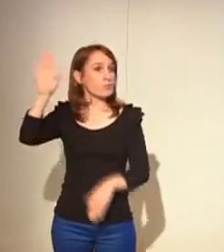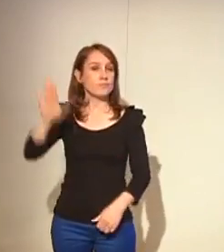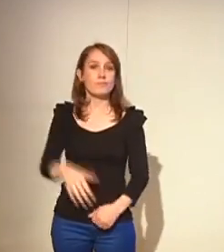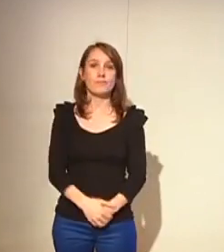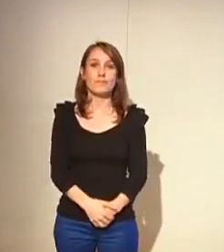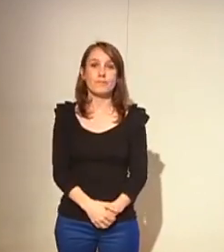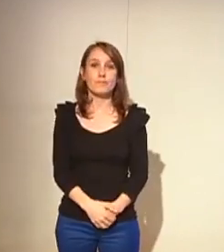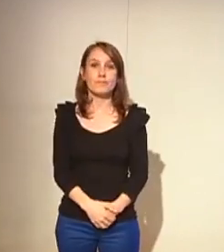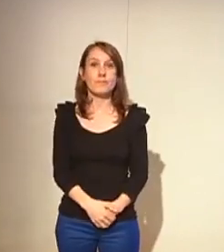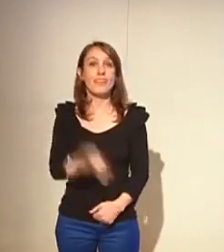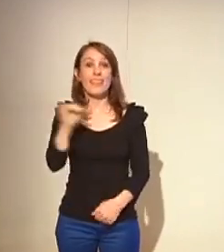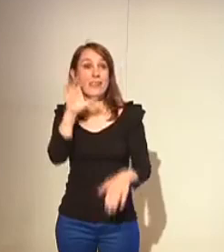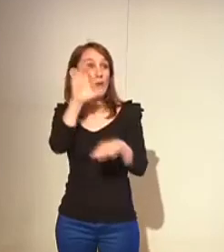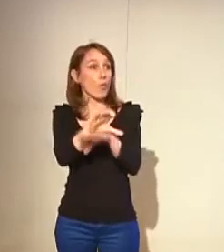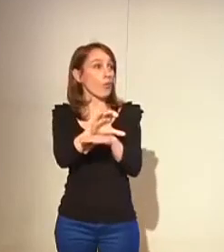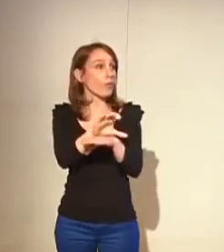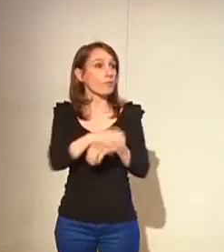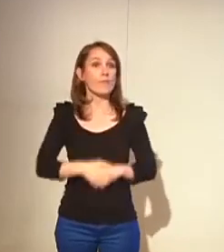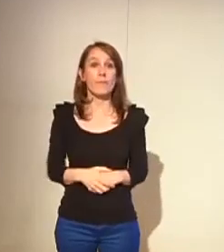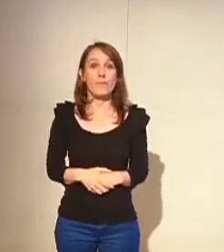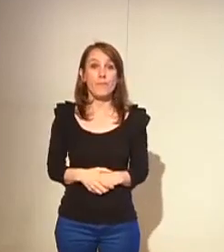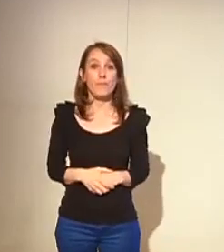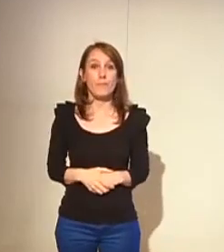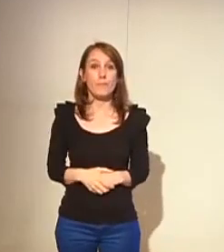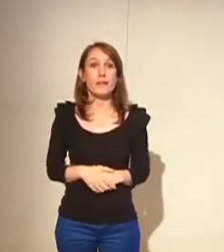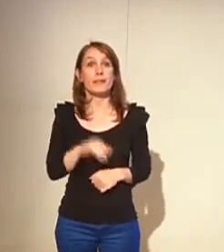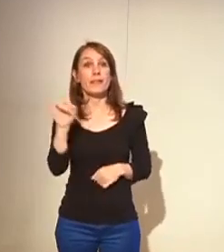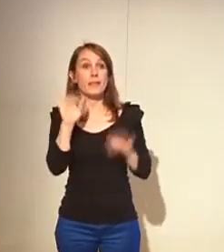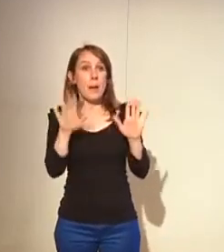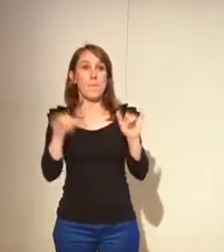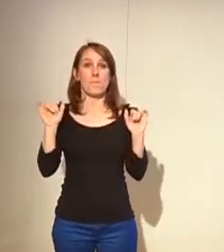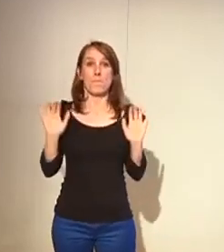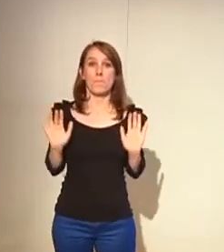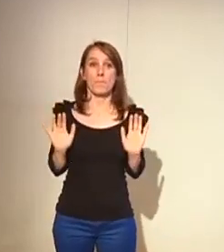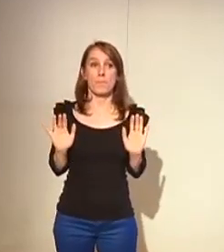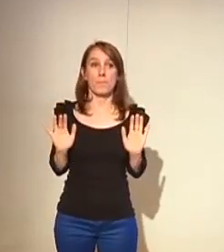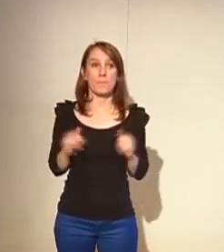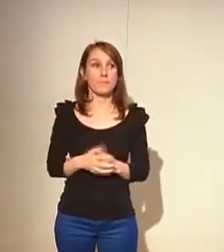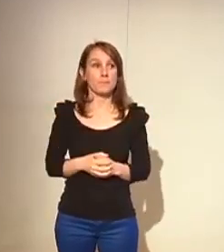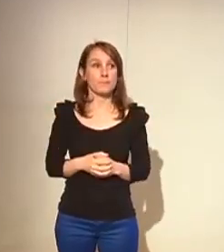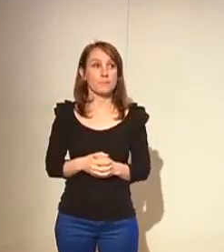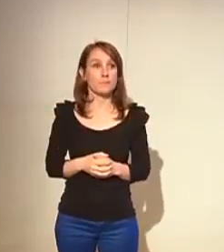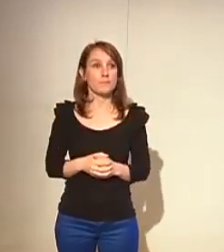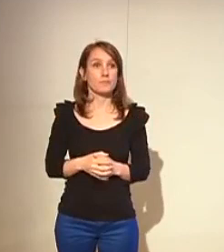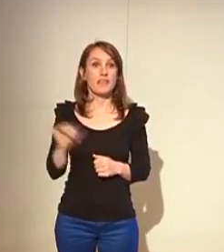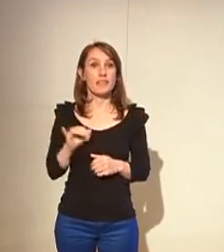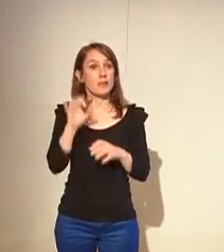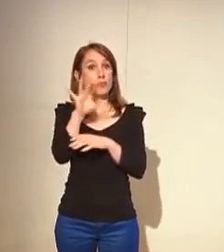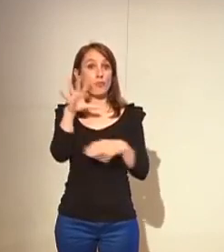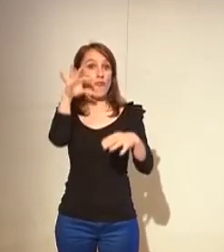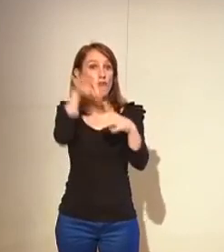pour qui vote contre qui s'abstient qui ne prend pas part au